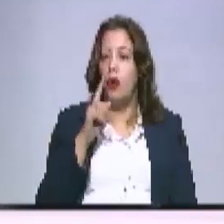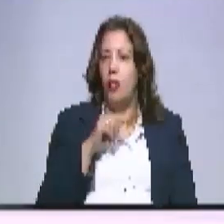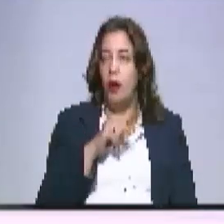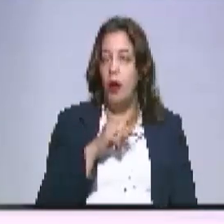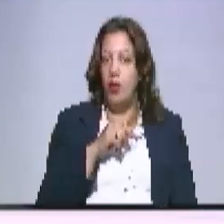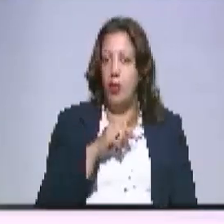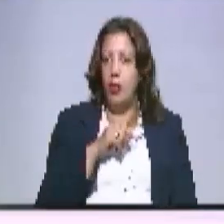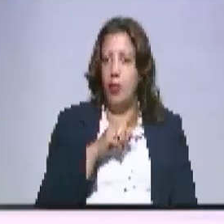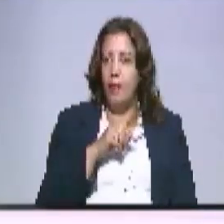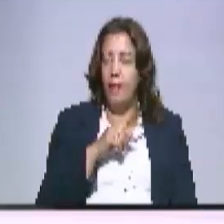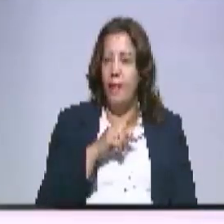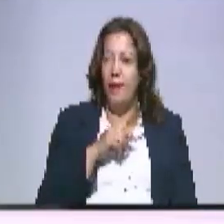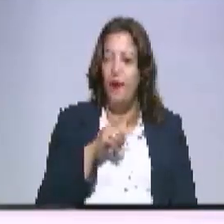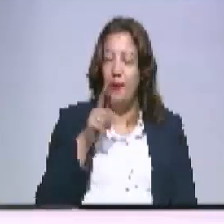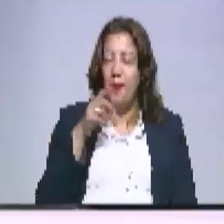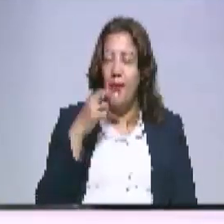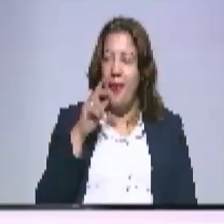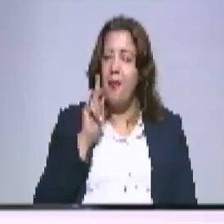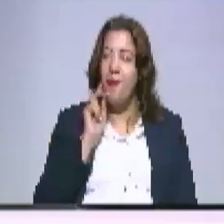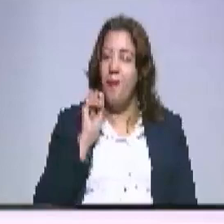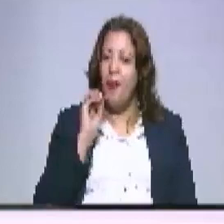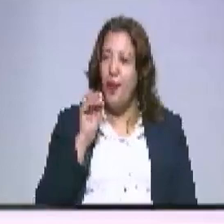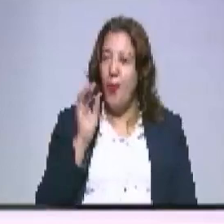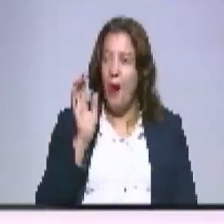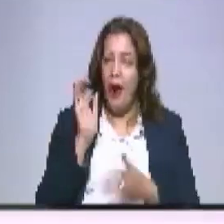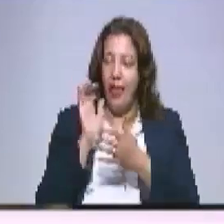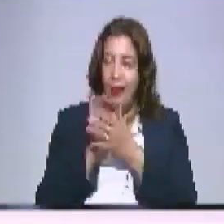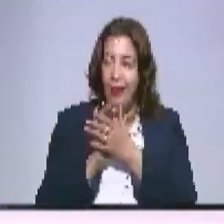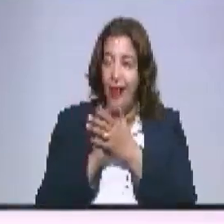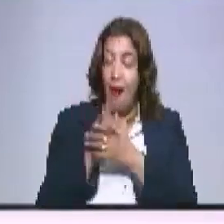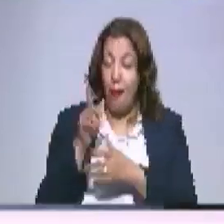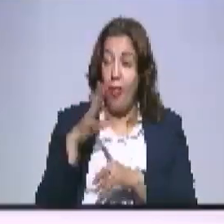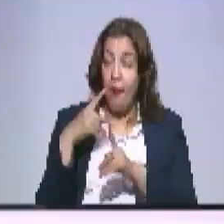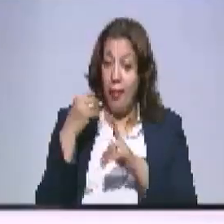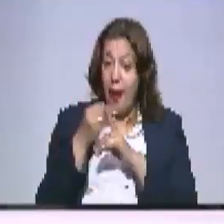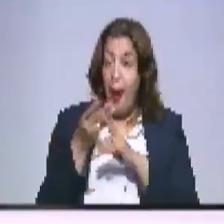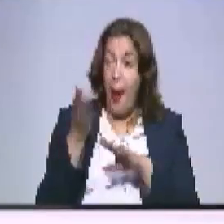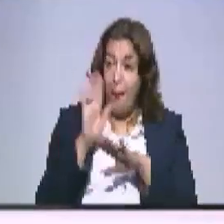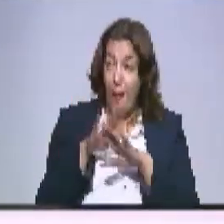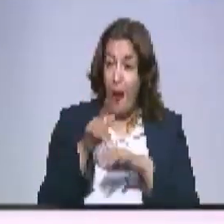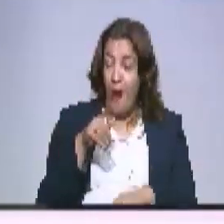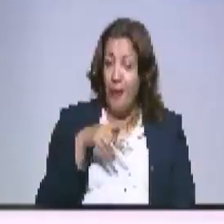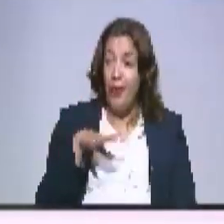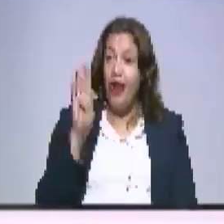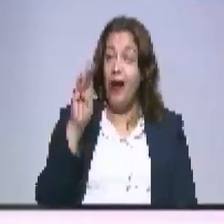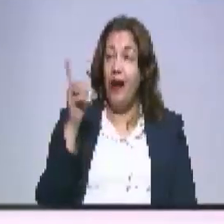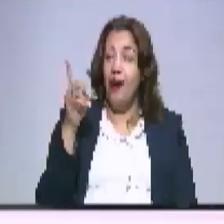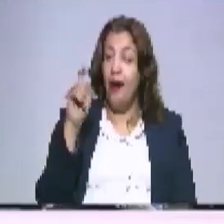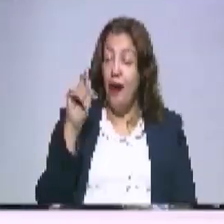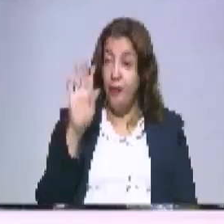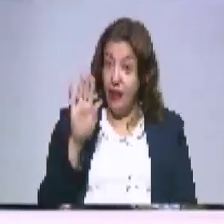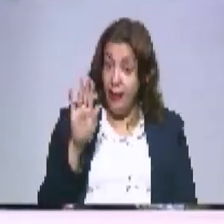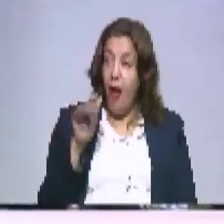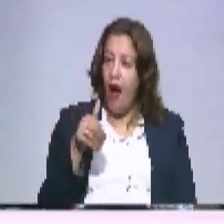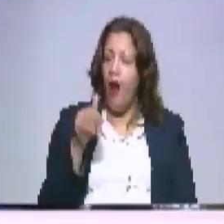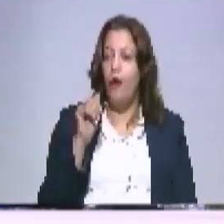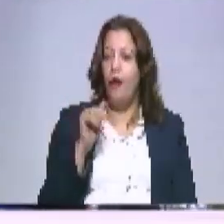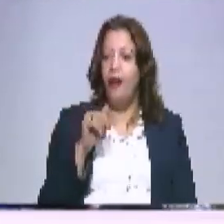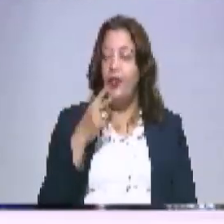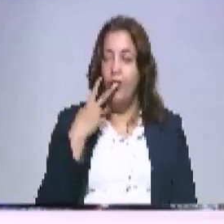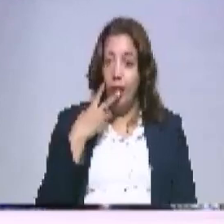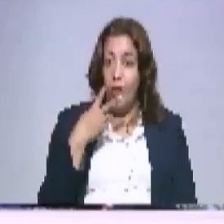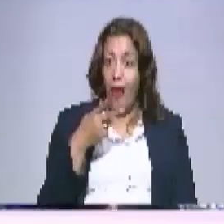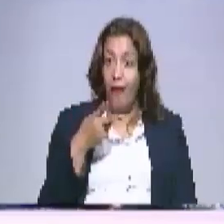ميخا انت بتحب الكرفس، فجميله اهي ورائعه جدا، ومش بيضه ومش حمراء، يعني احنا عاملينها